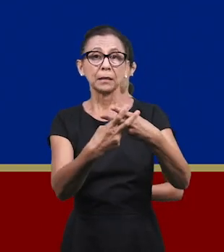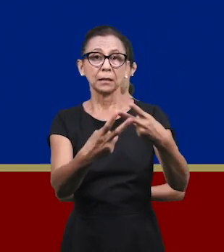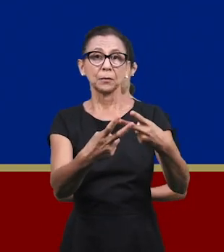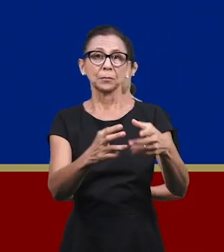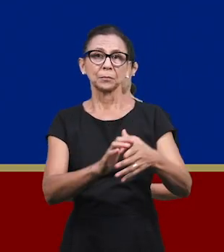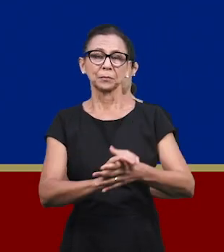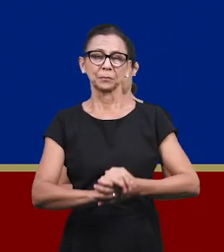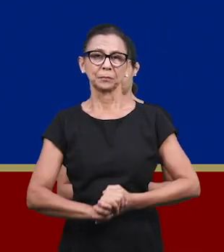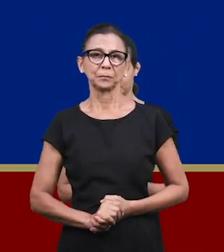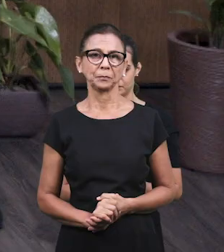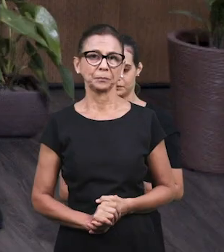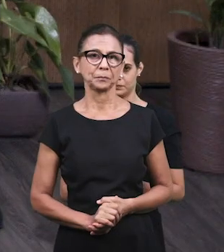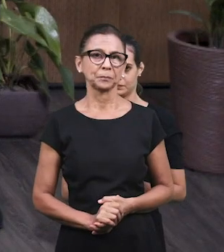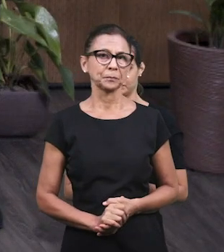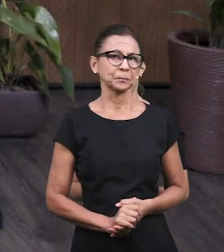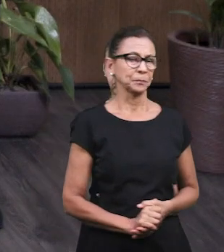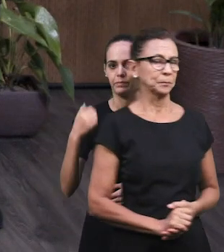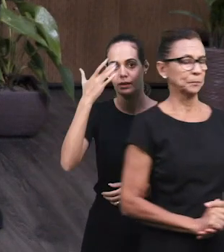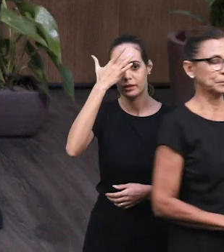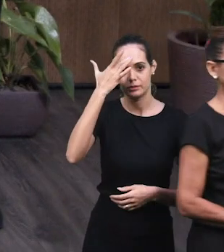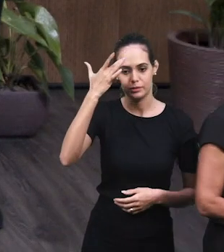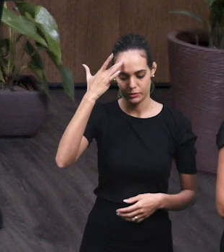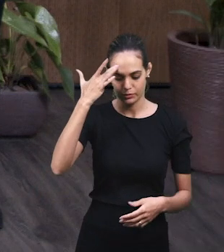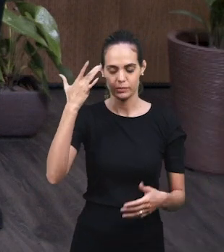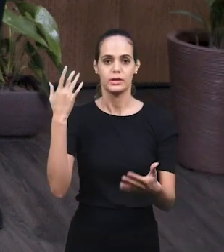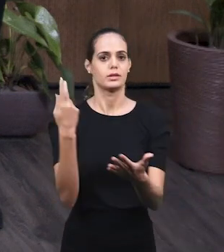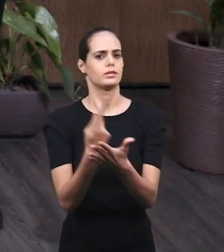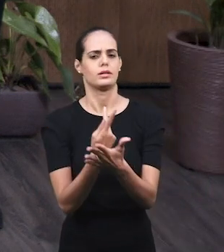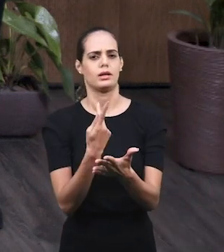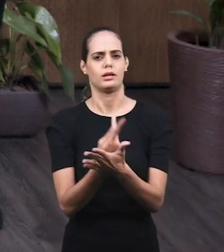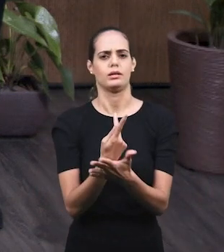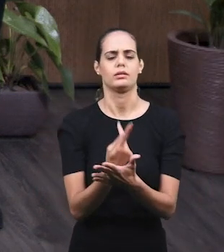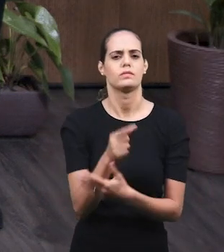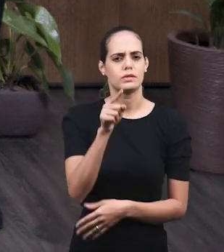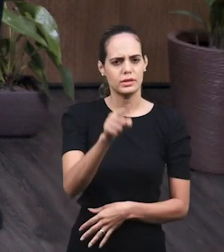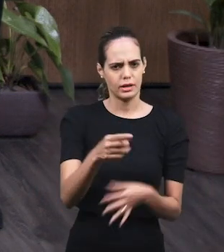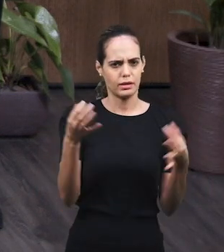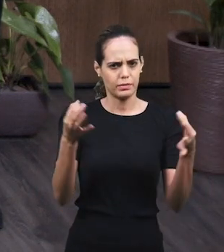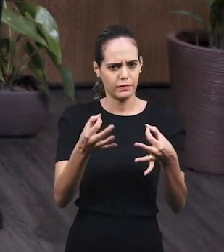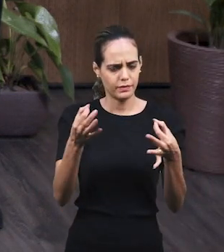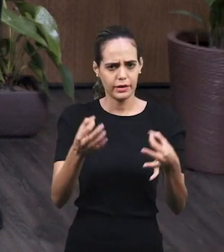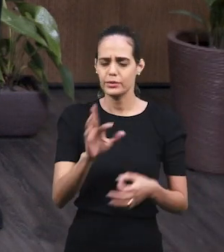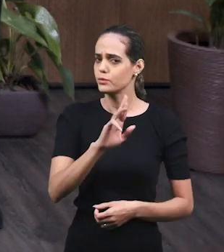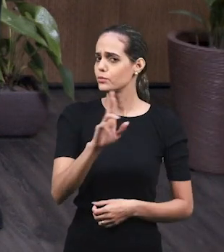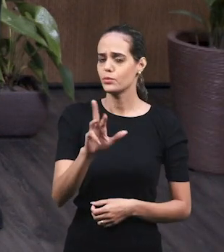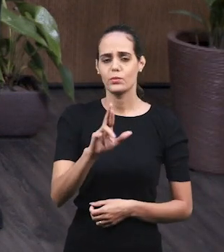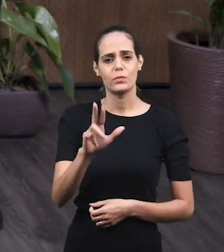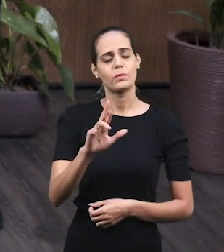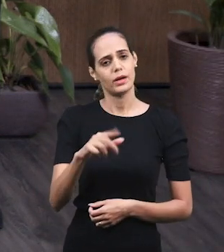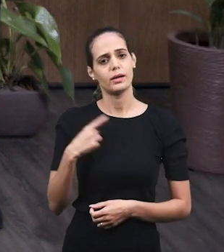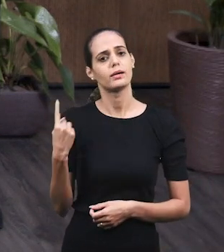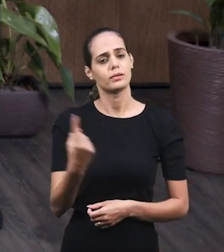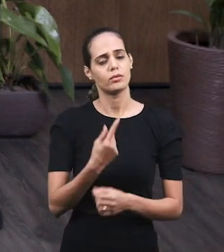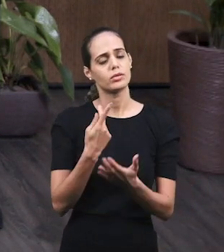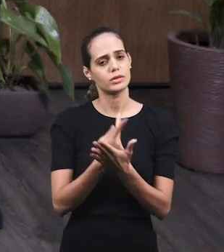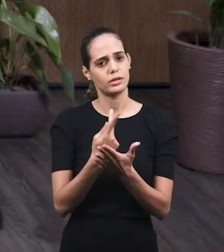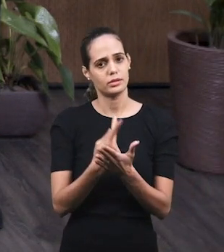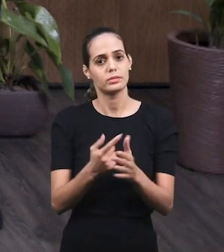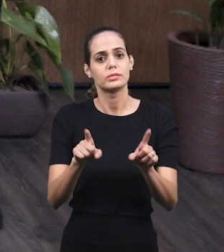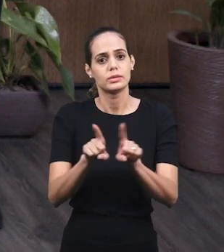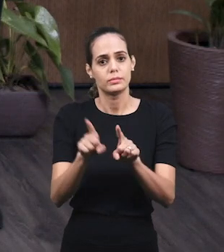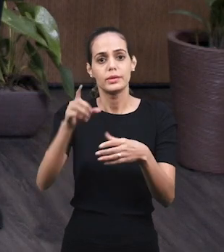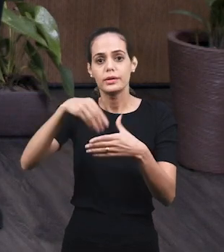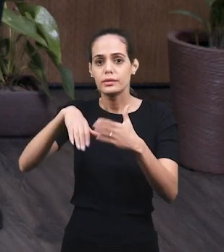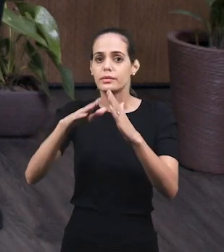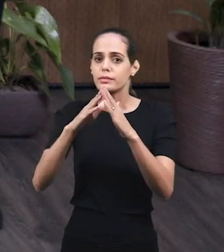qu'il paye tout ce qu'il devait. Les personnes font des erreurs. Personne n'est